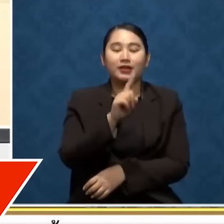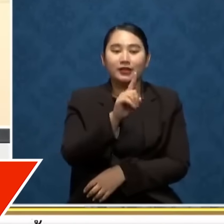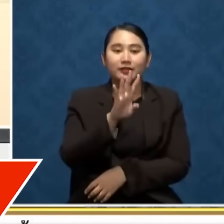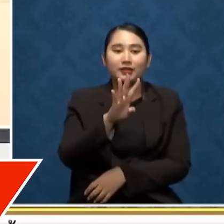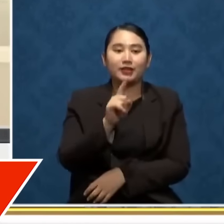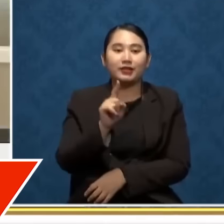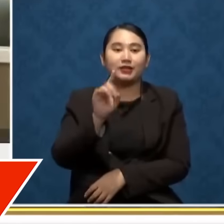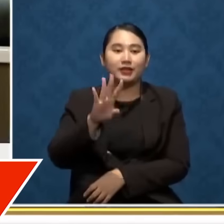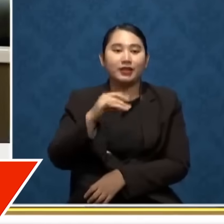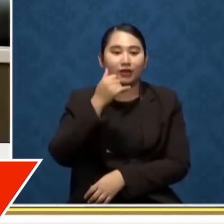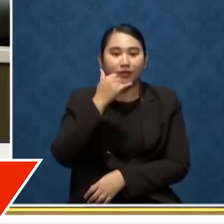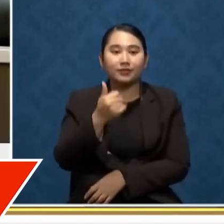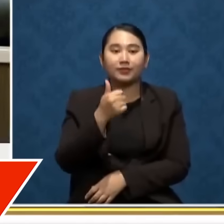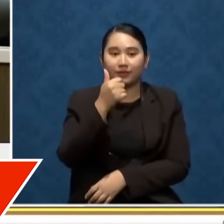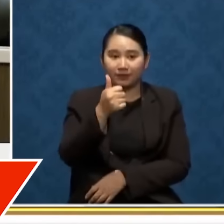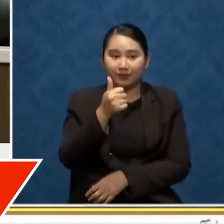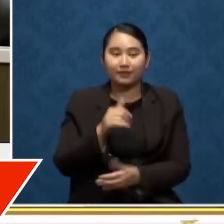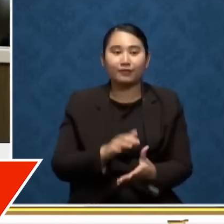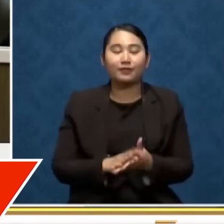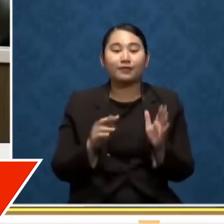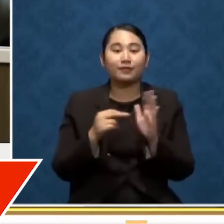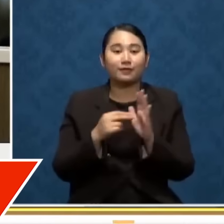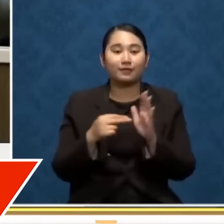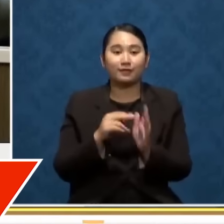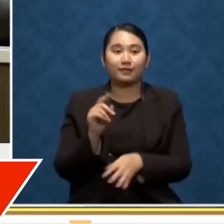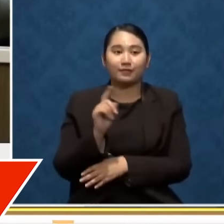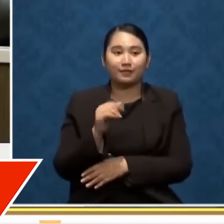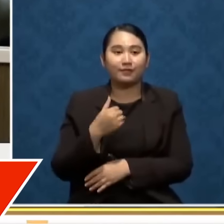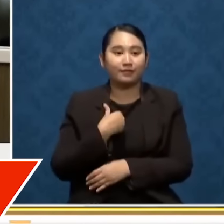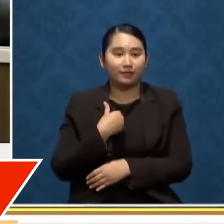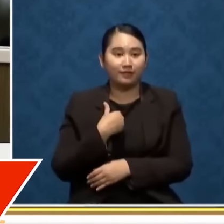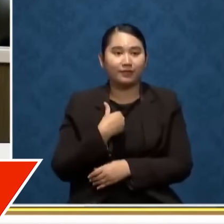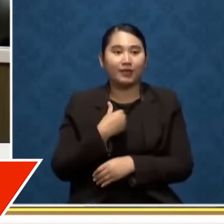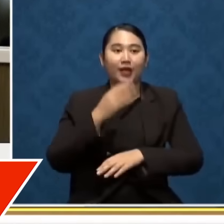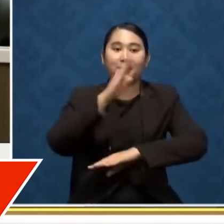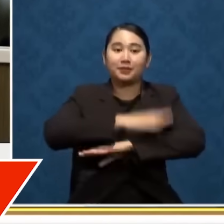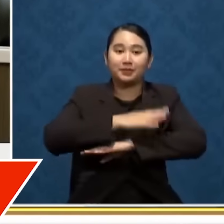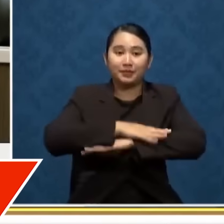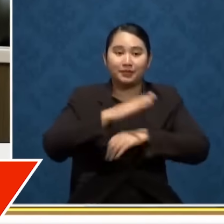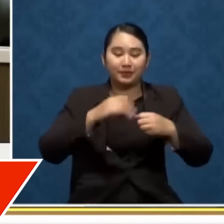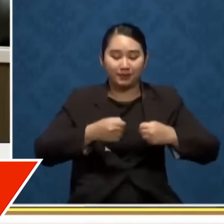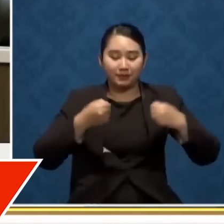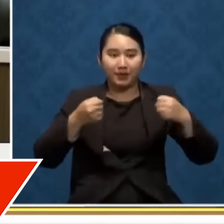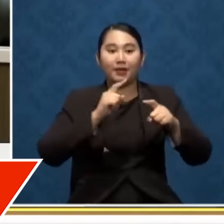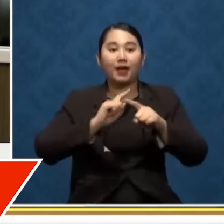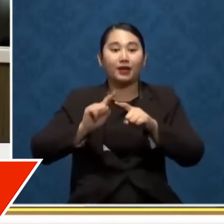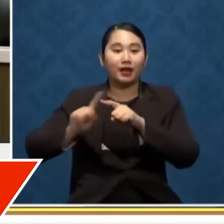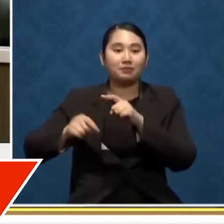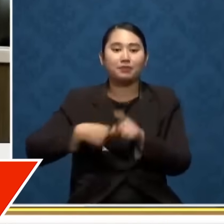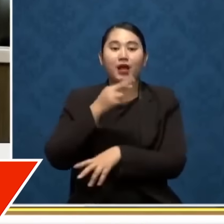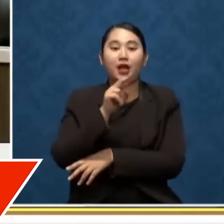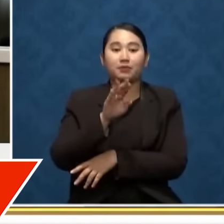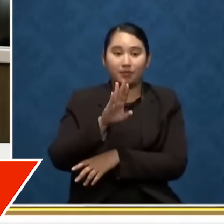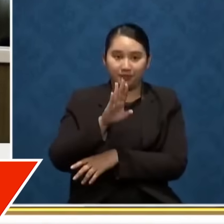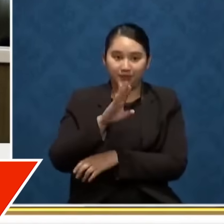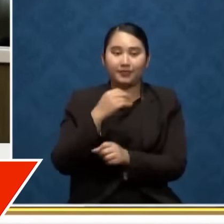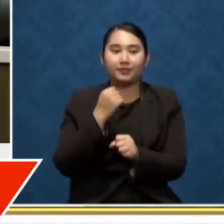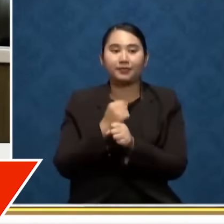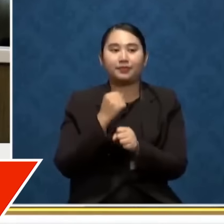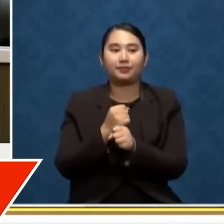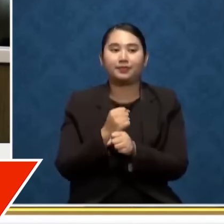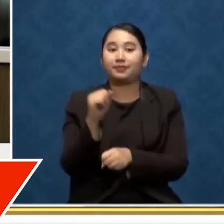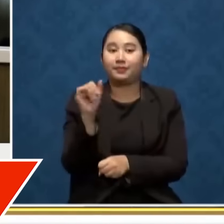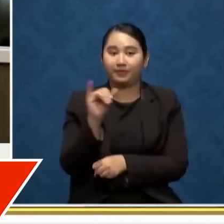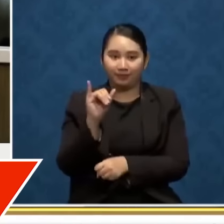ฟังดูไอ้ก็โทรไปเองเลยครับปรากฏว่าก็ยังมีอีกหลายฉบับหนังสือพิมพ์อีกหลายที่นะครับที่ยังไม่ได้มีเรื่องของการตอบรับ